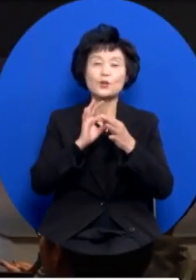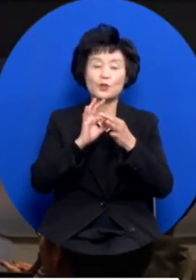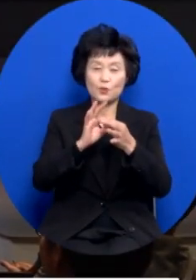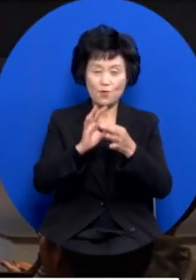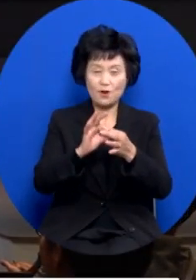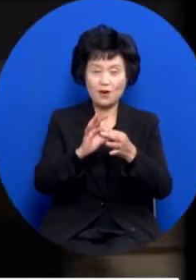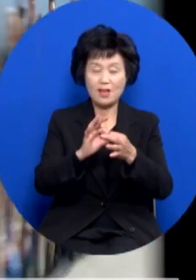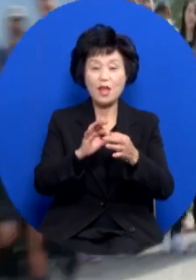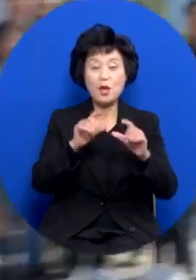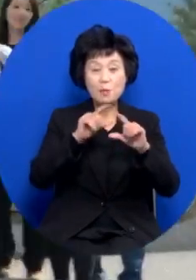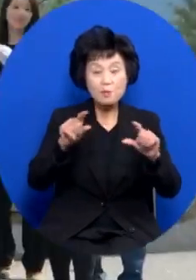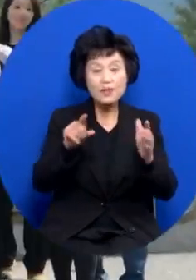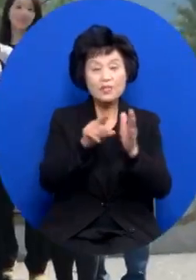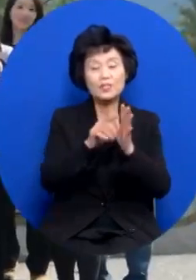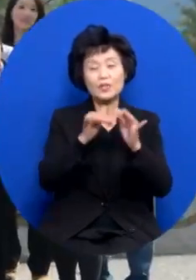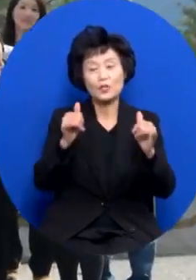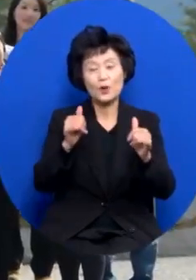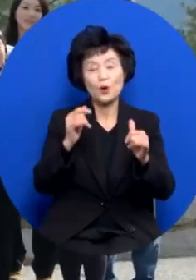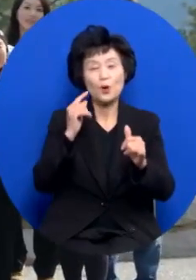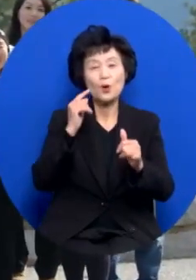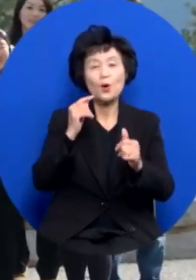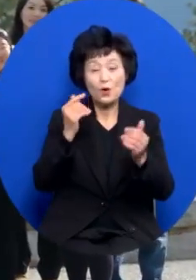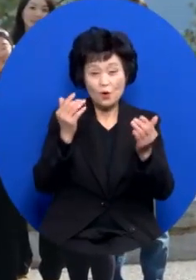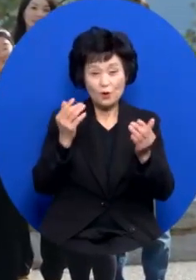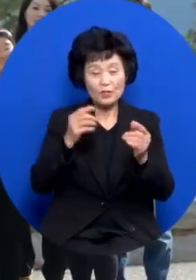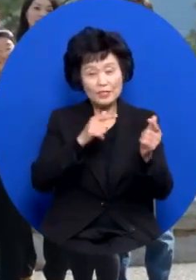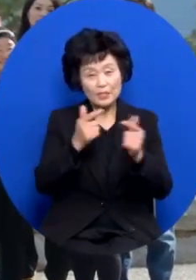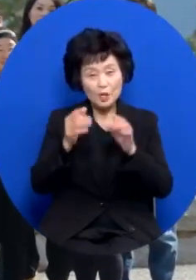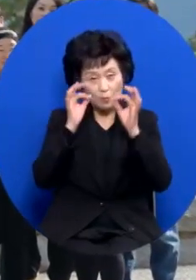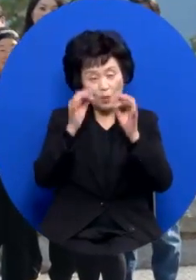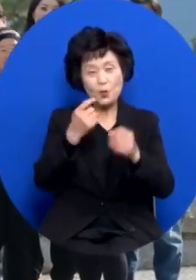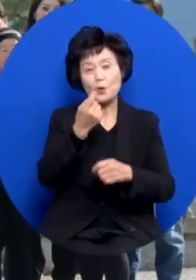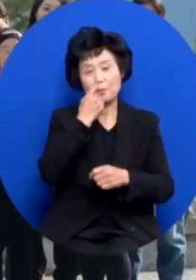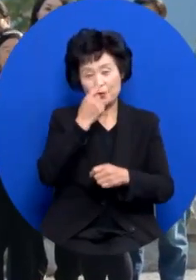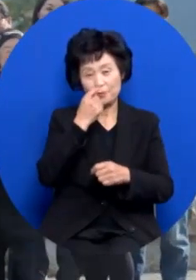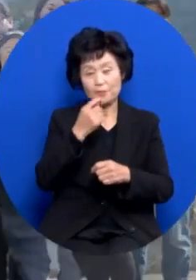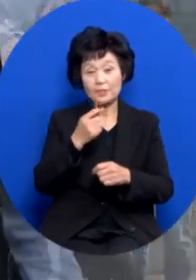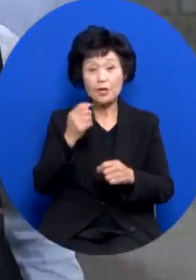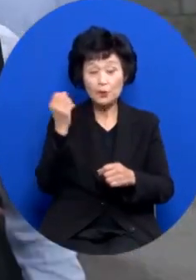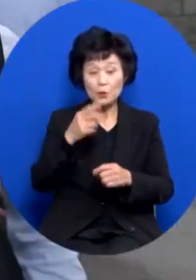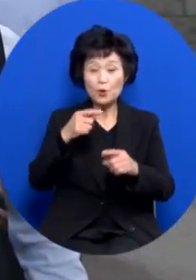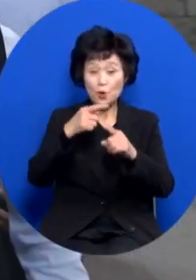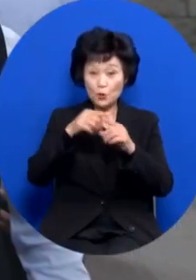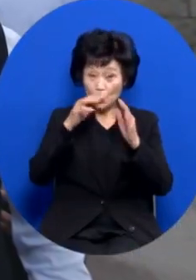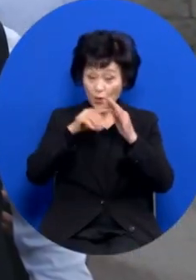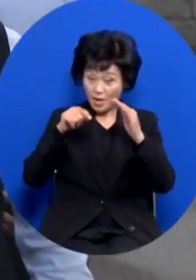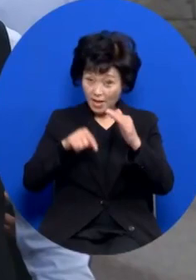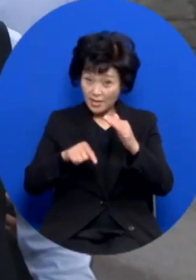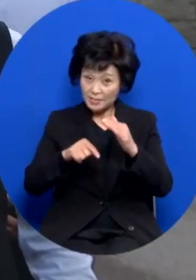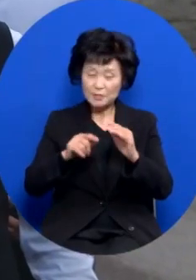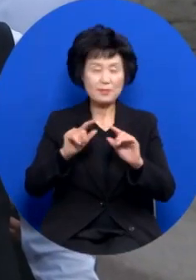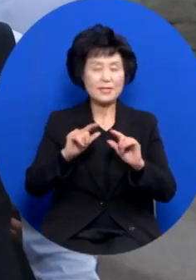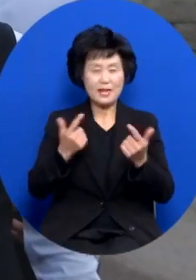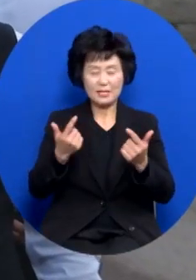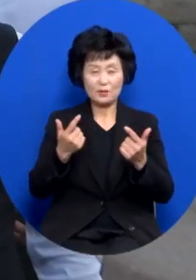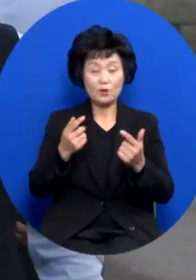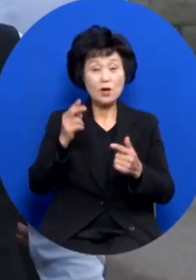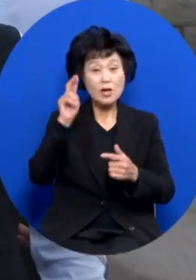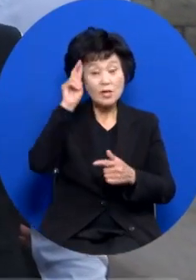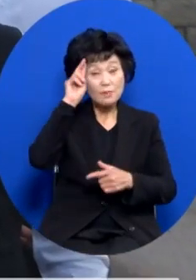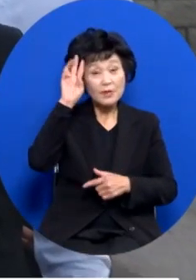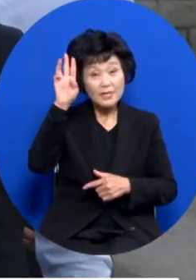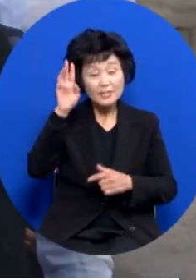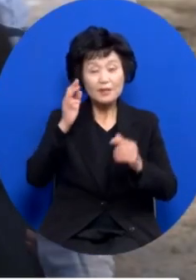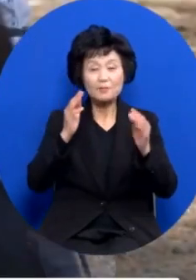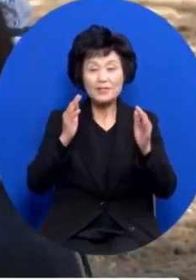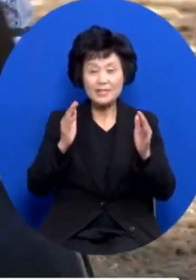목회를 배웁니다. 또한 커넥션은 교회 안에서만 진행되지 않습니다. 참석자들은 2박 3일간